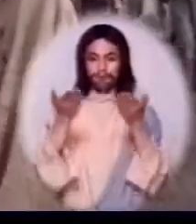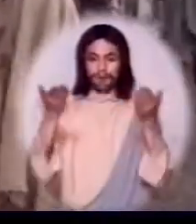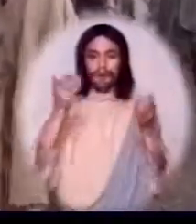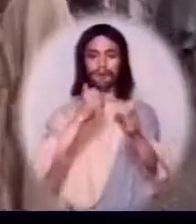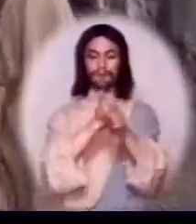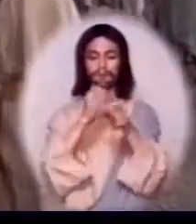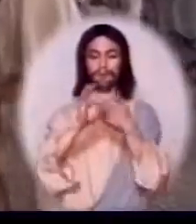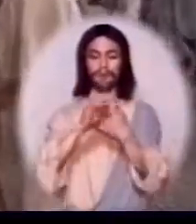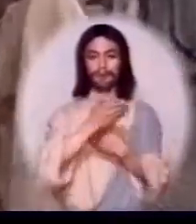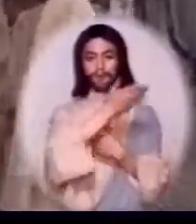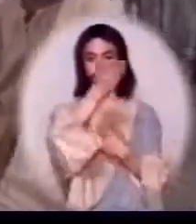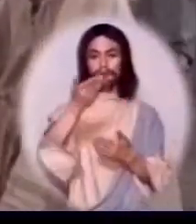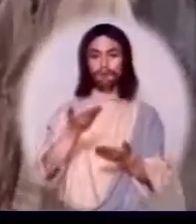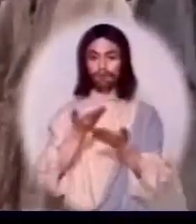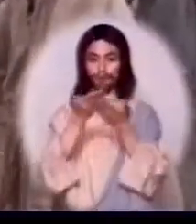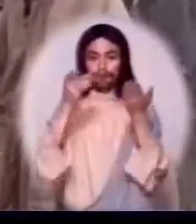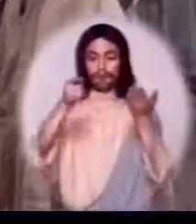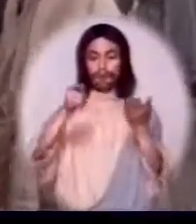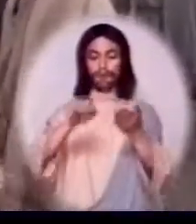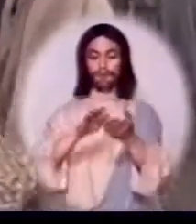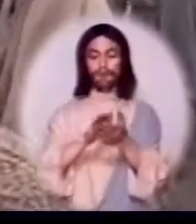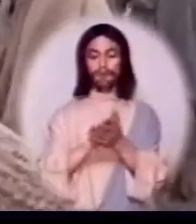주라. 그리하면 너희 준 것이